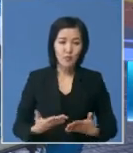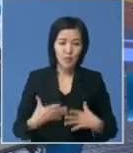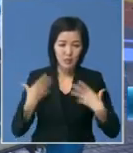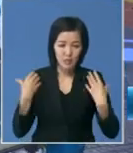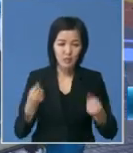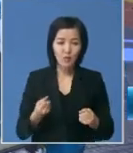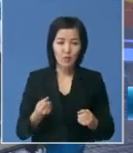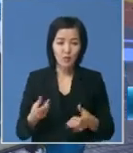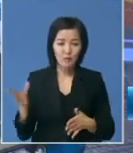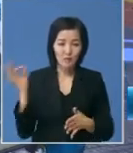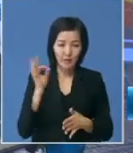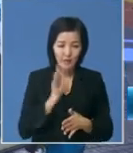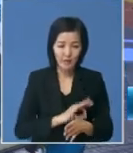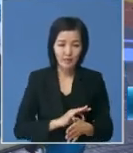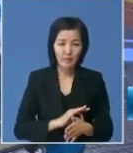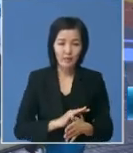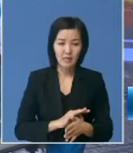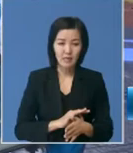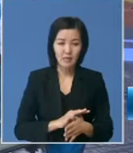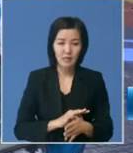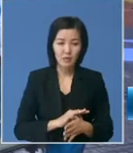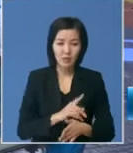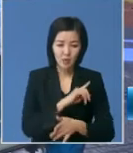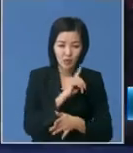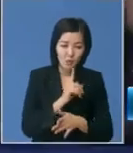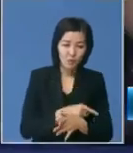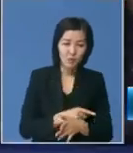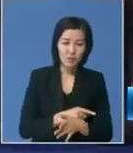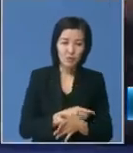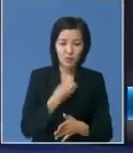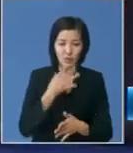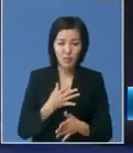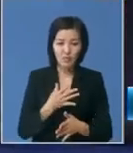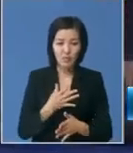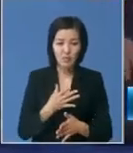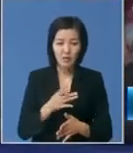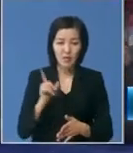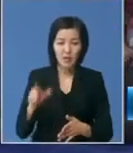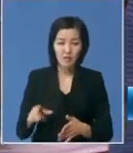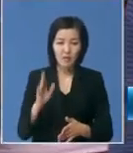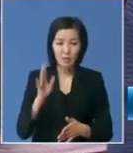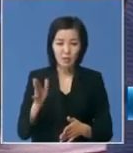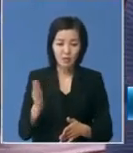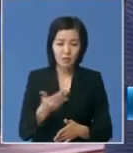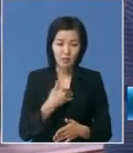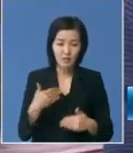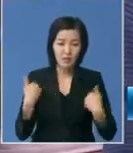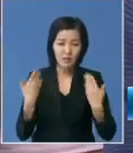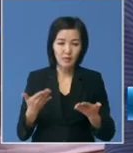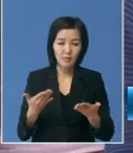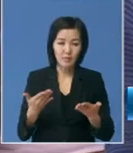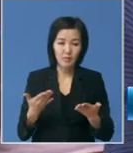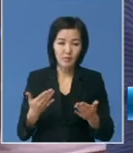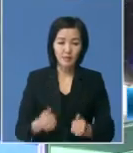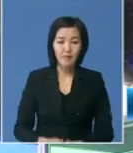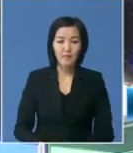баулып, дендері сау болып, рухты болып, жақсы азаматтар болса екен деп тілеймін, соған жетуге